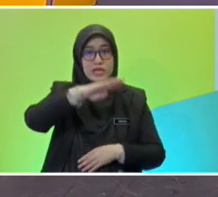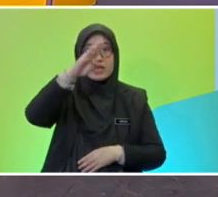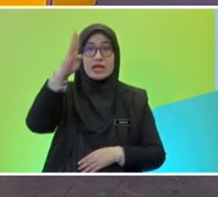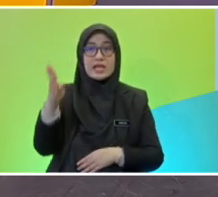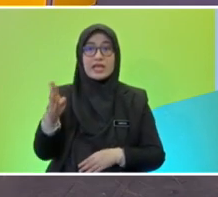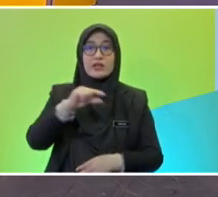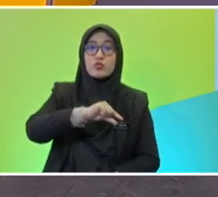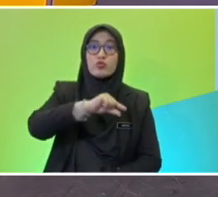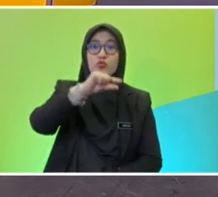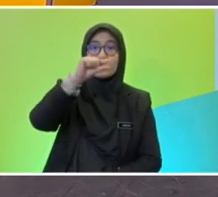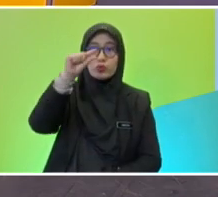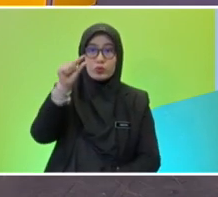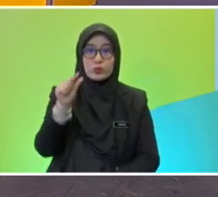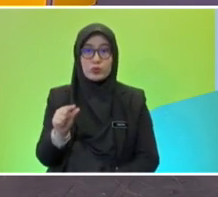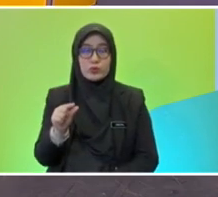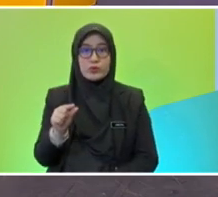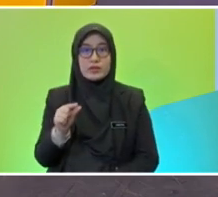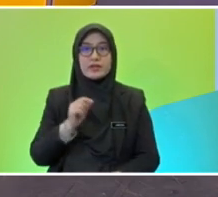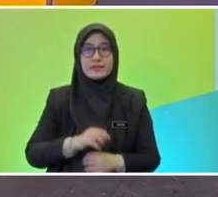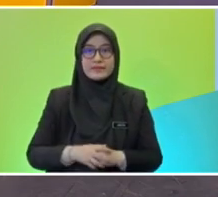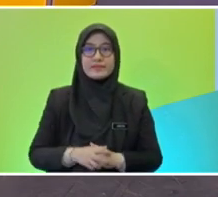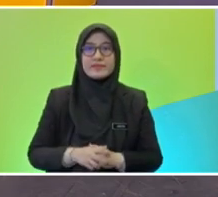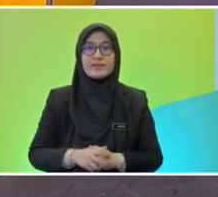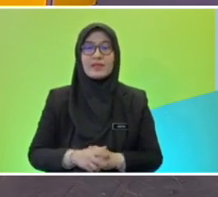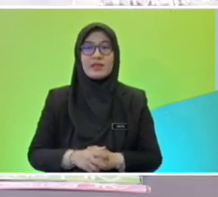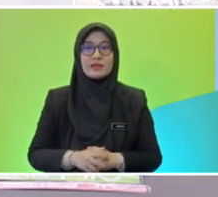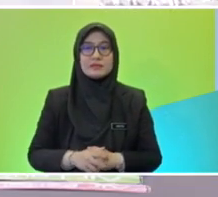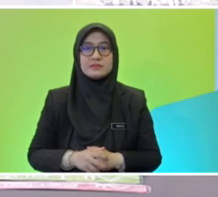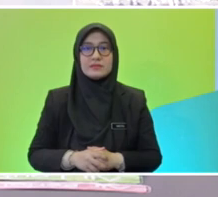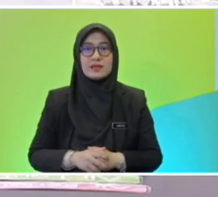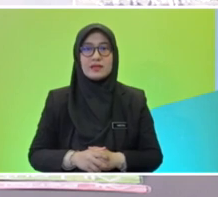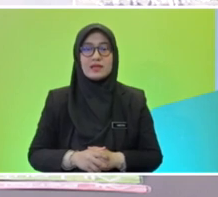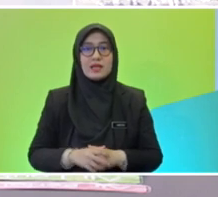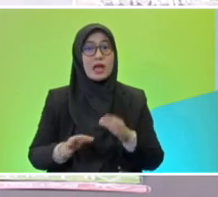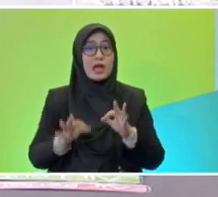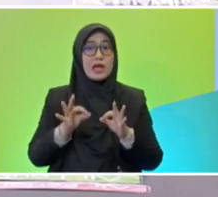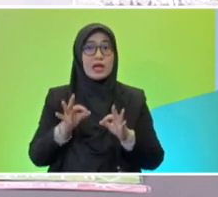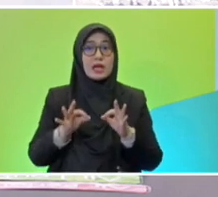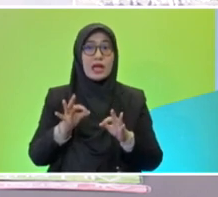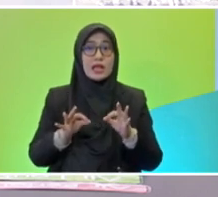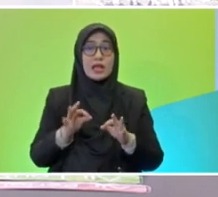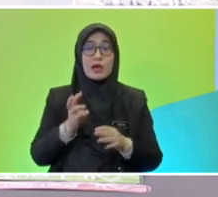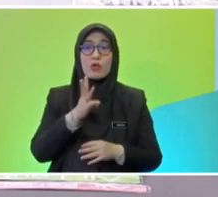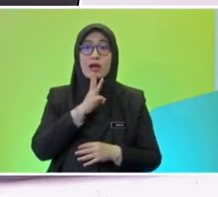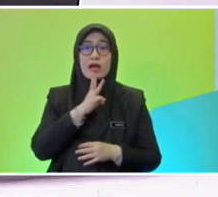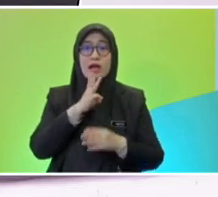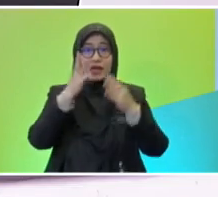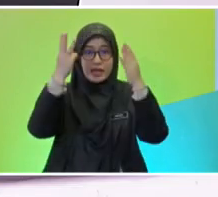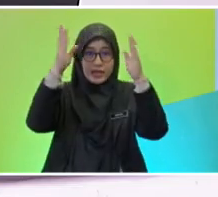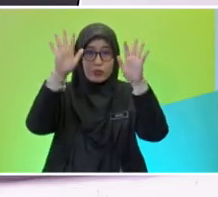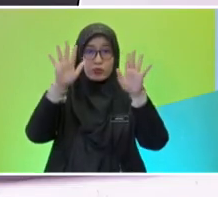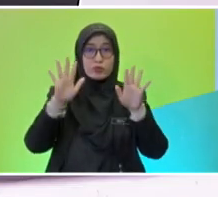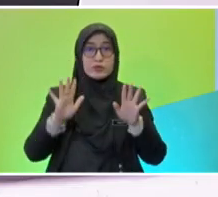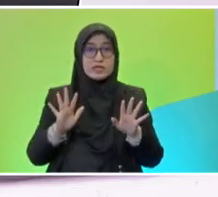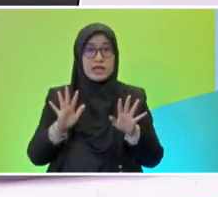daripada sila-silah hewan batu dan sebagainya kalau air hujan terus hujan juga